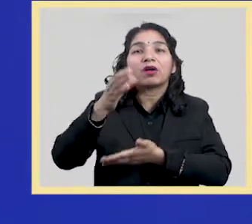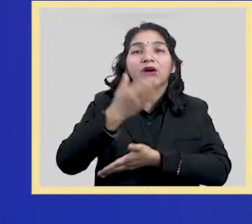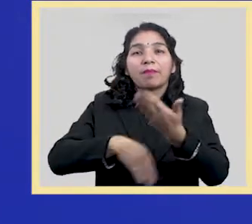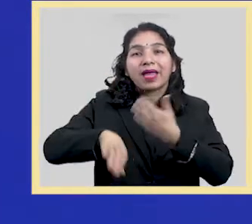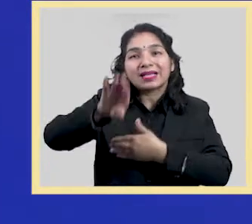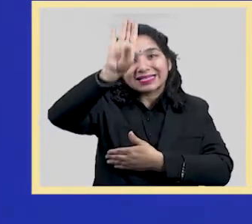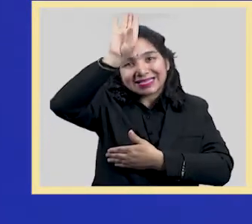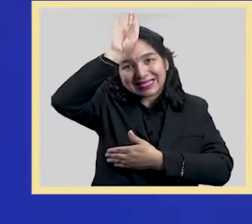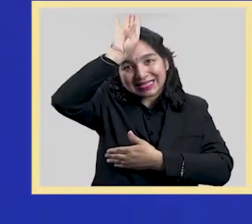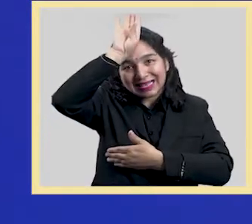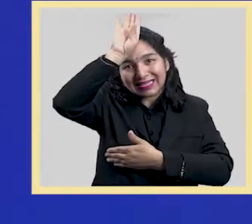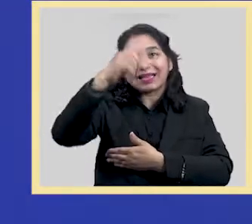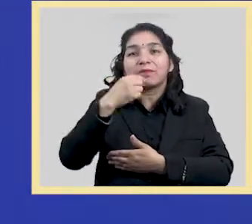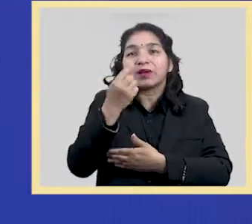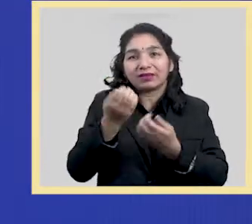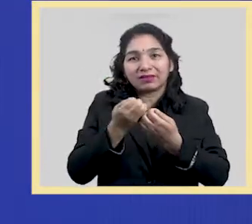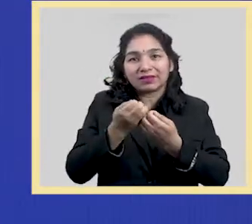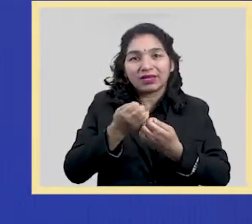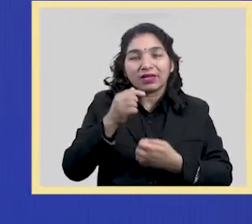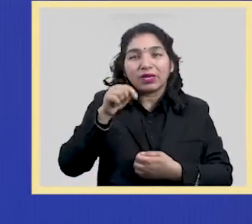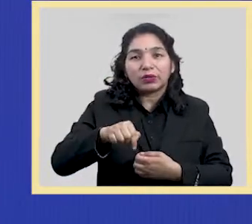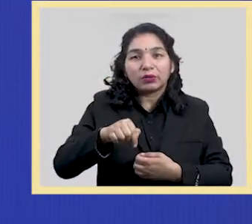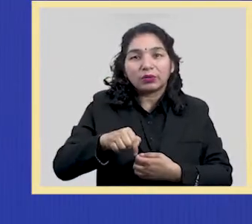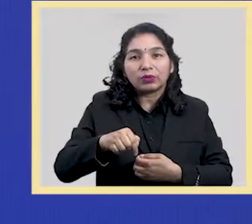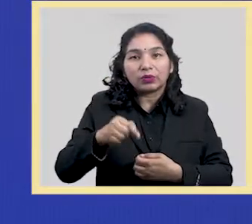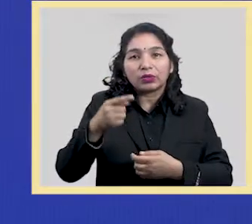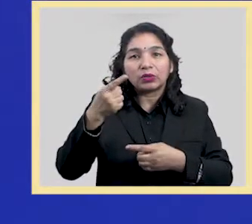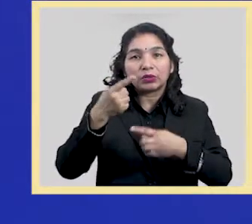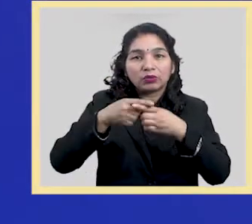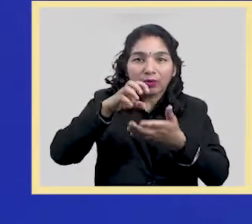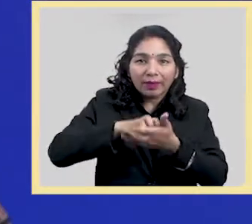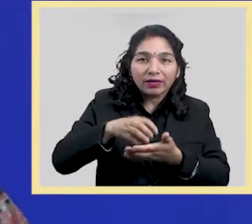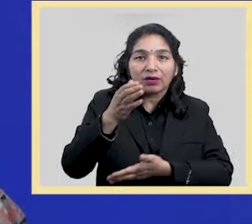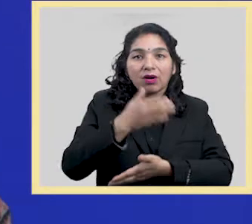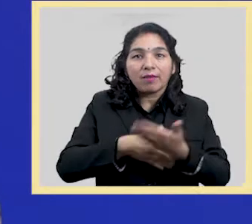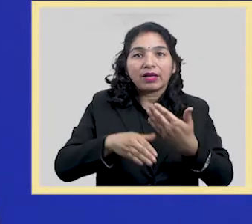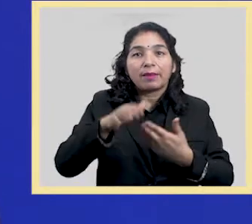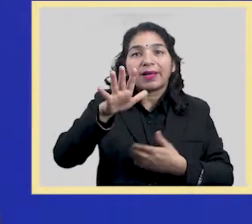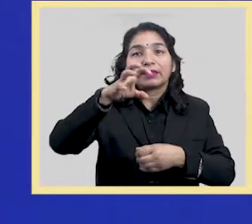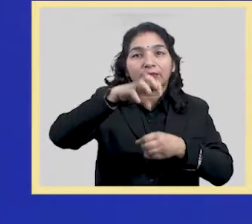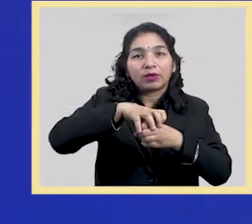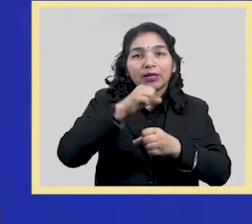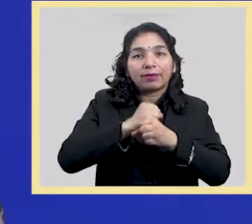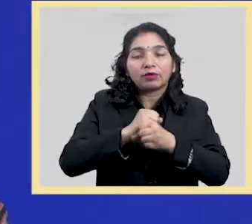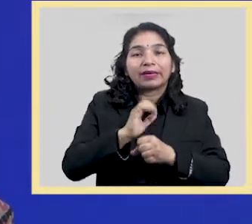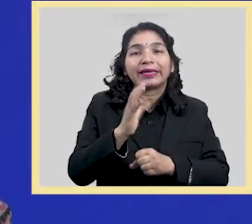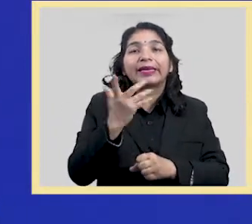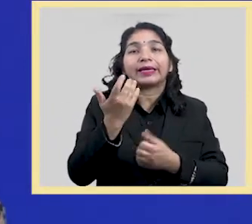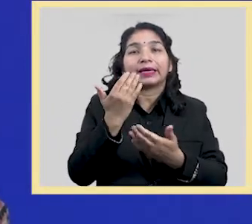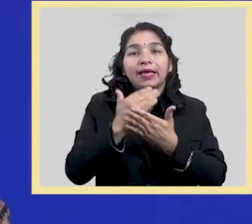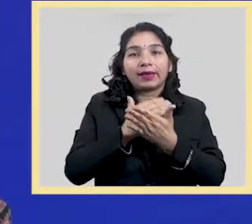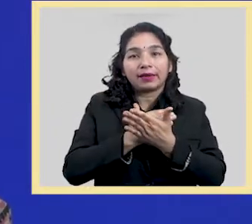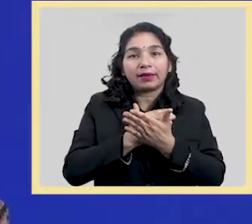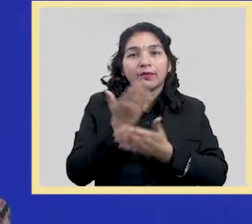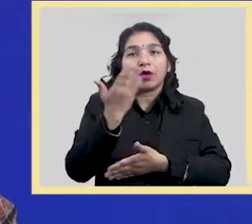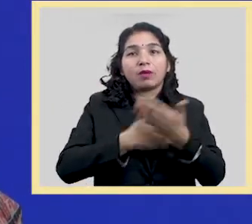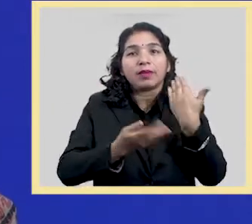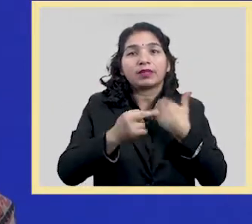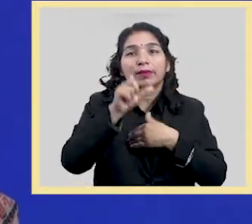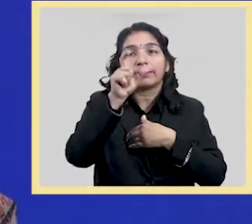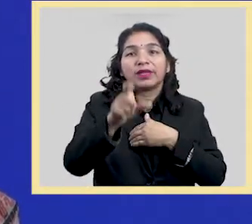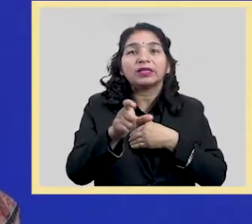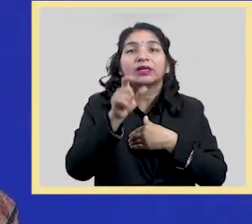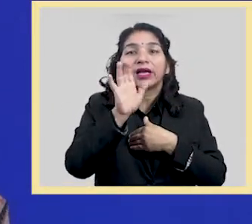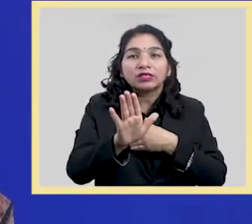नै भनेर भन्ने गर्छन् होइन। तपाईँ यहाँ जोरपाटी अथवा 5 वडामा काम गरिरहनु भएको छ, के कार्यक्रमहरू अपाङ्गता